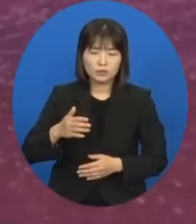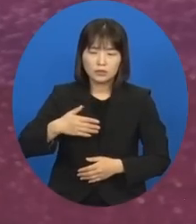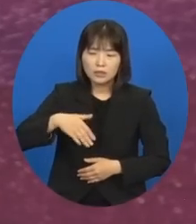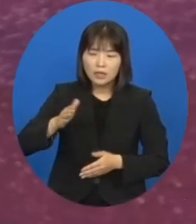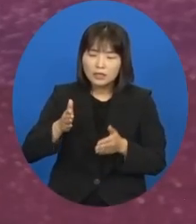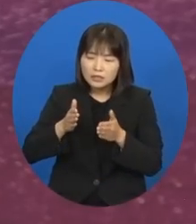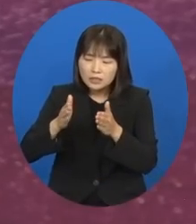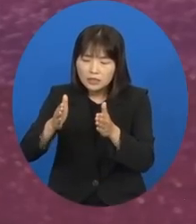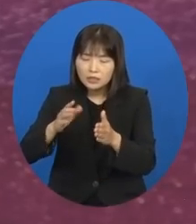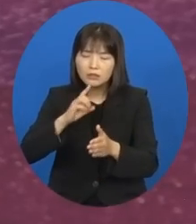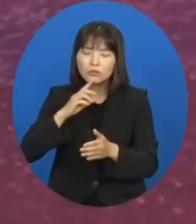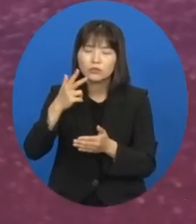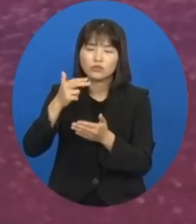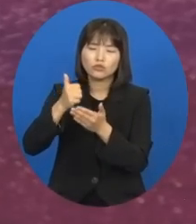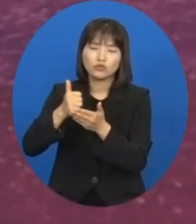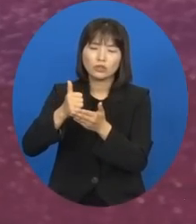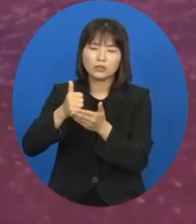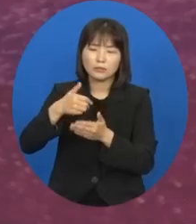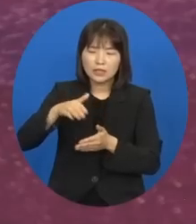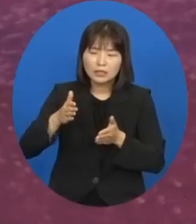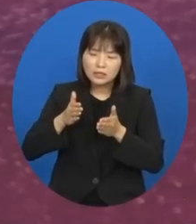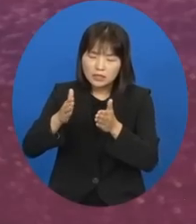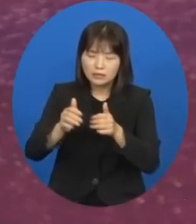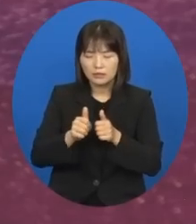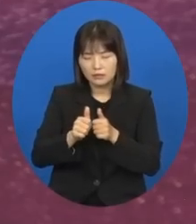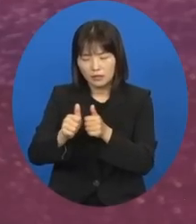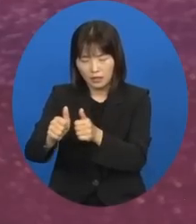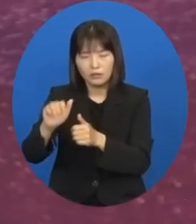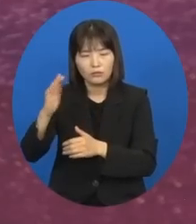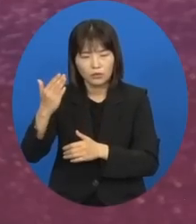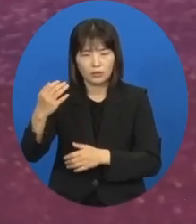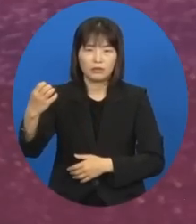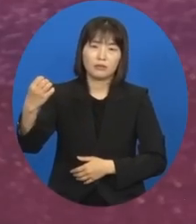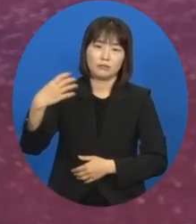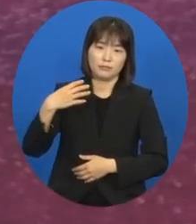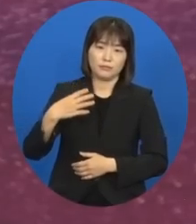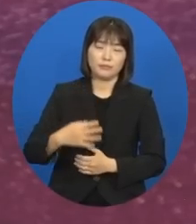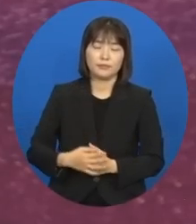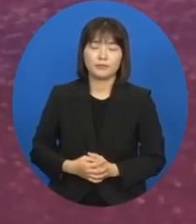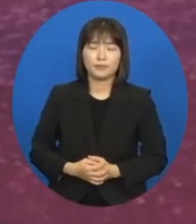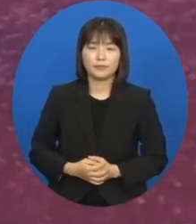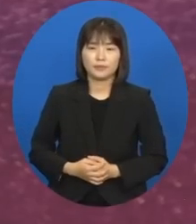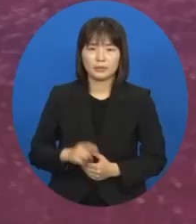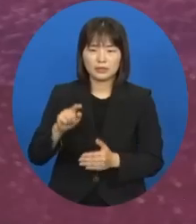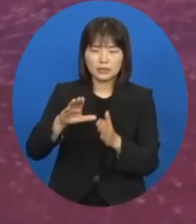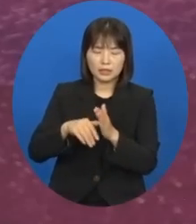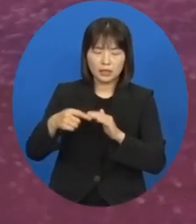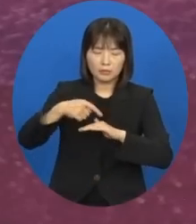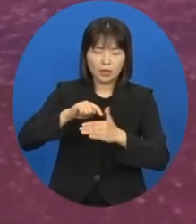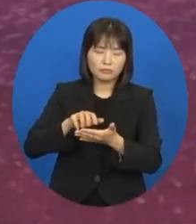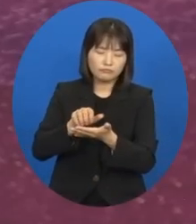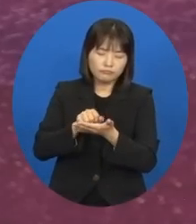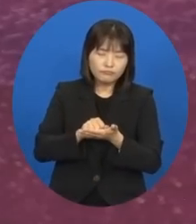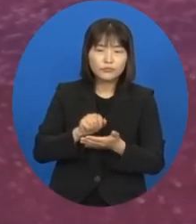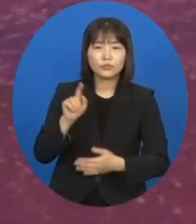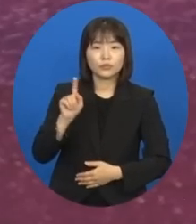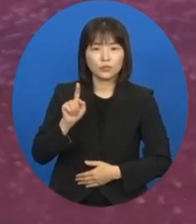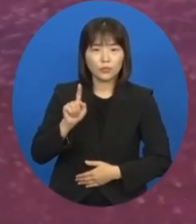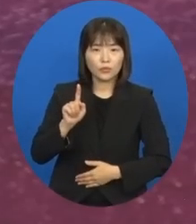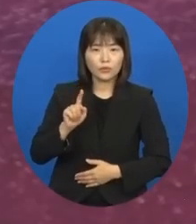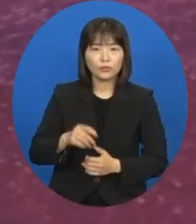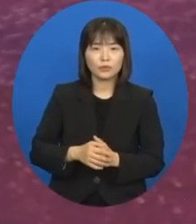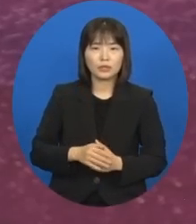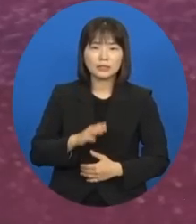오직 주님 가신 그 길로 가야 한다 그때 마음의 품게 하신 것이